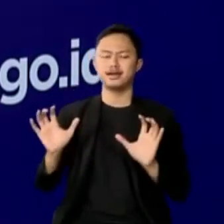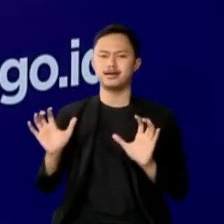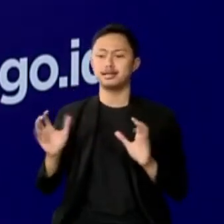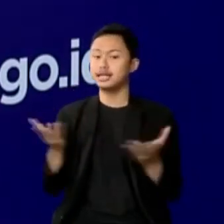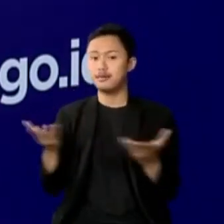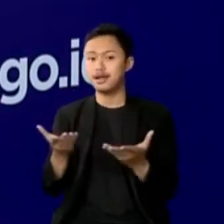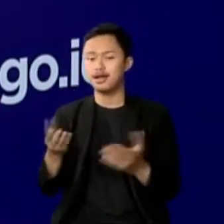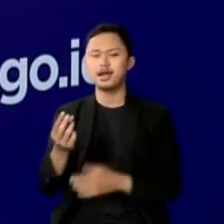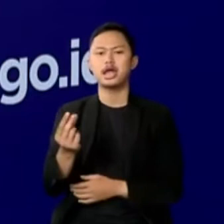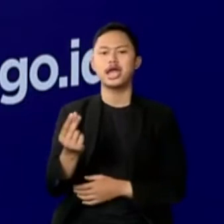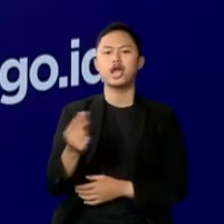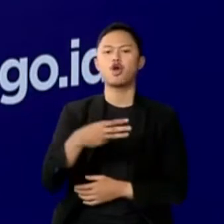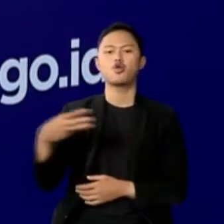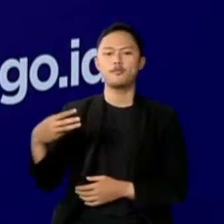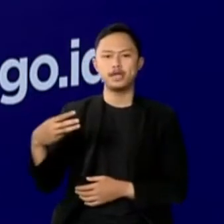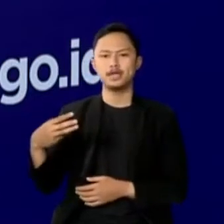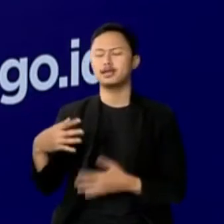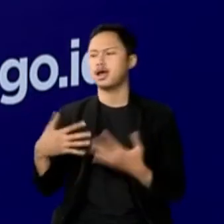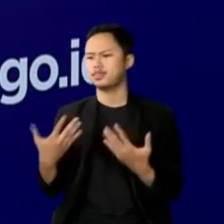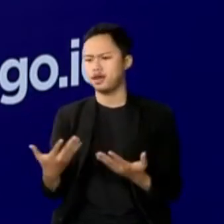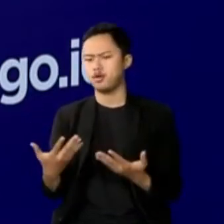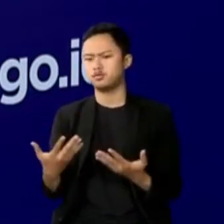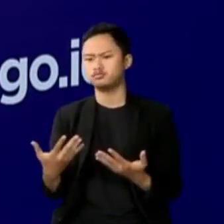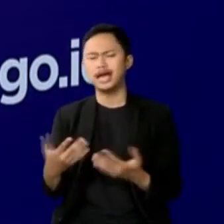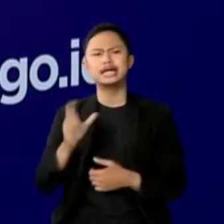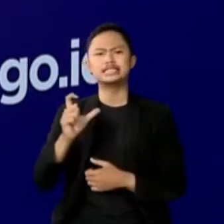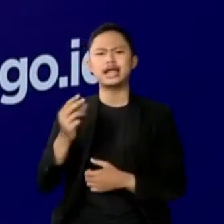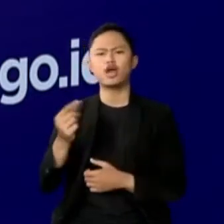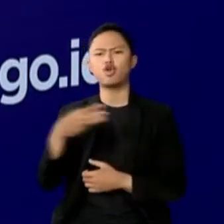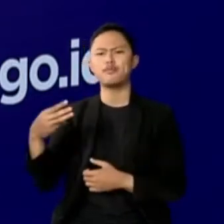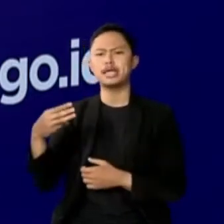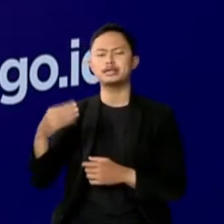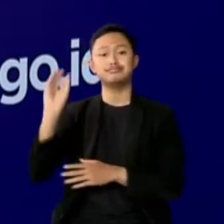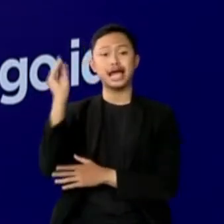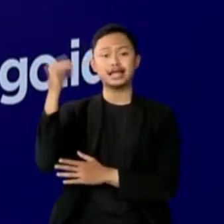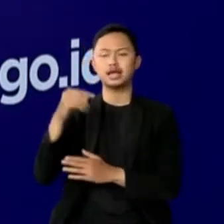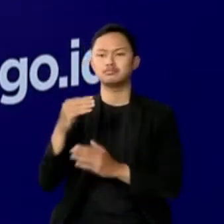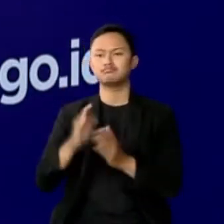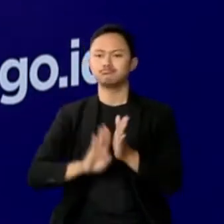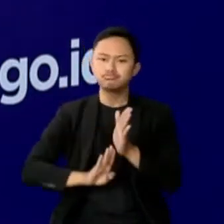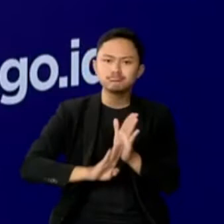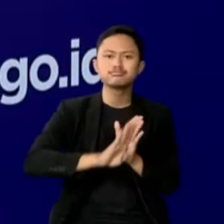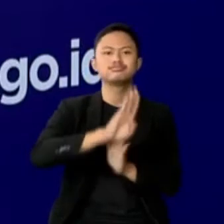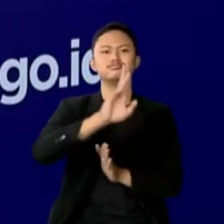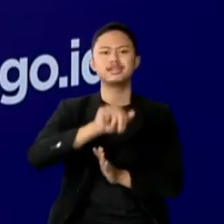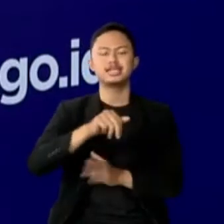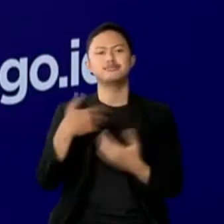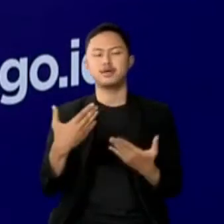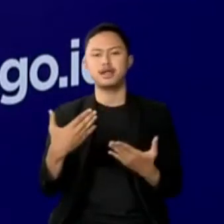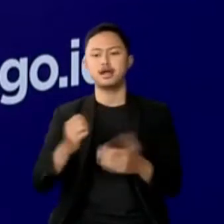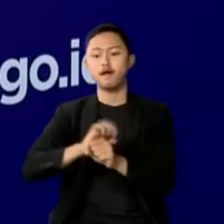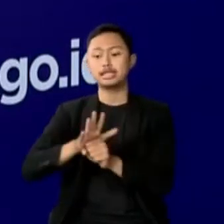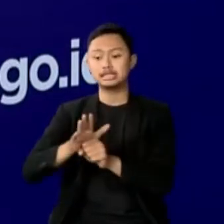dampak di bidang ekonomi nah ini bagaimana agar pemulihan ekonomi di Provinsi DKI Jakarta khususnya bisa sejalan dengan